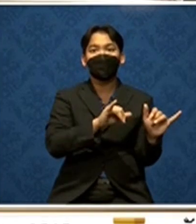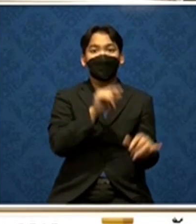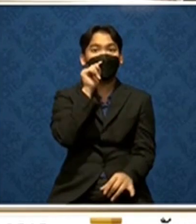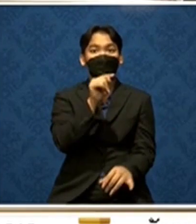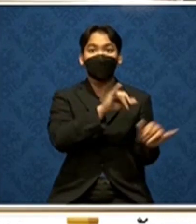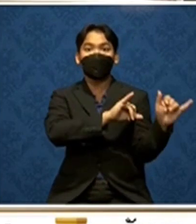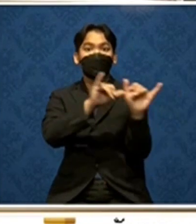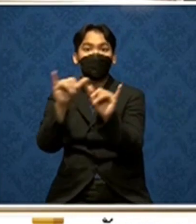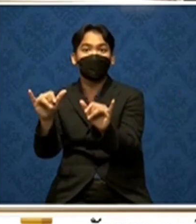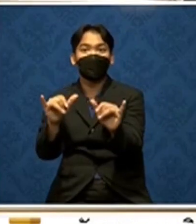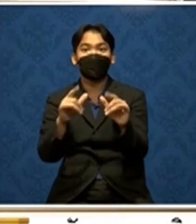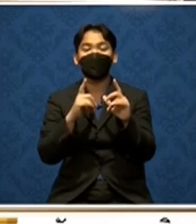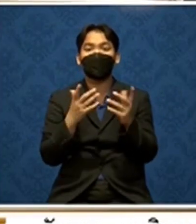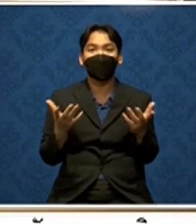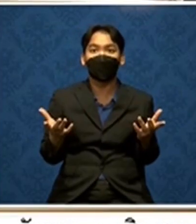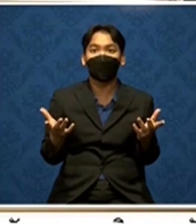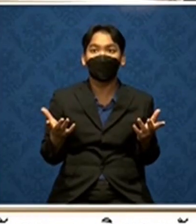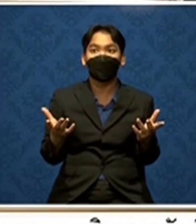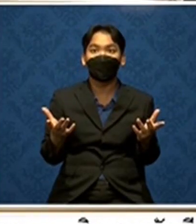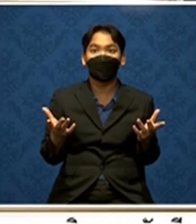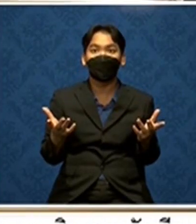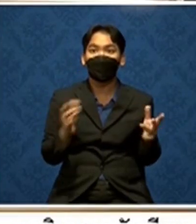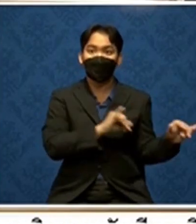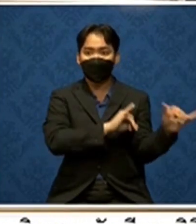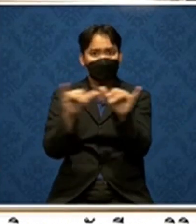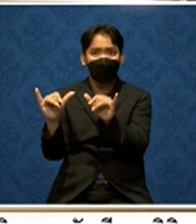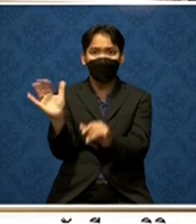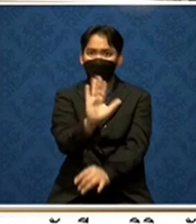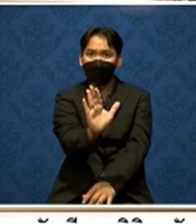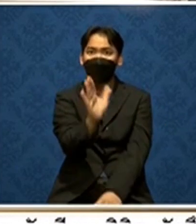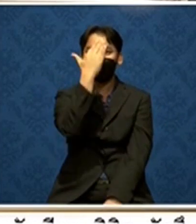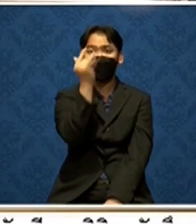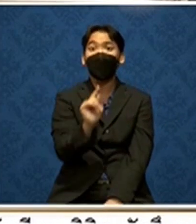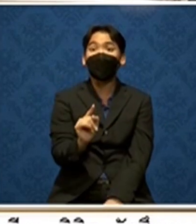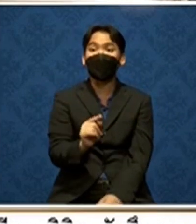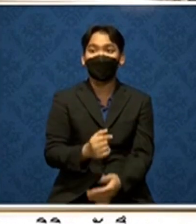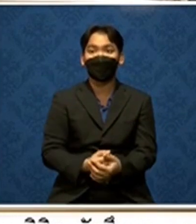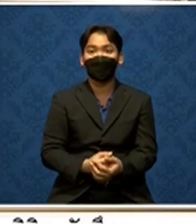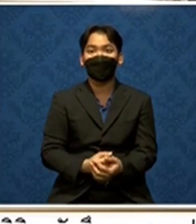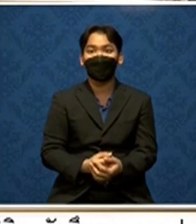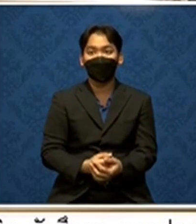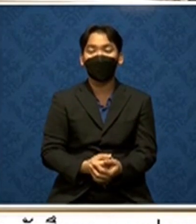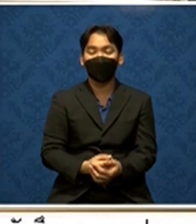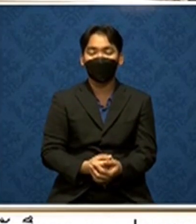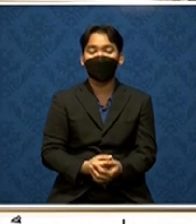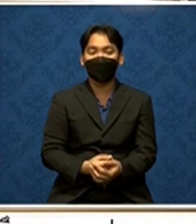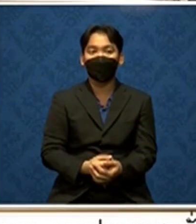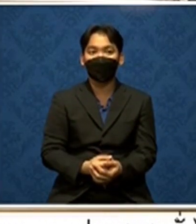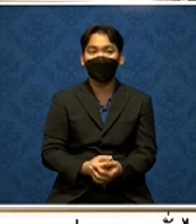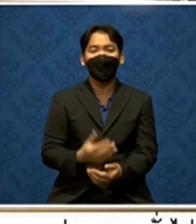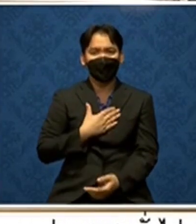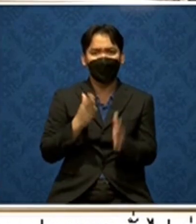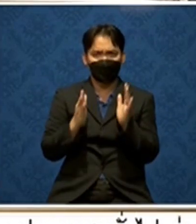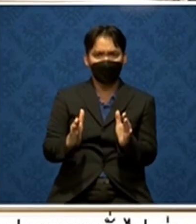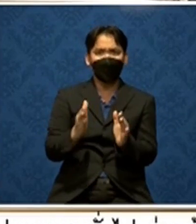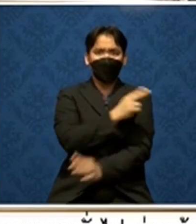งค์มานี่คือสิ่งที่ประชาชนและรพสตอยากทราบเมื่อบุคลากรขอโอนย้ายอยาก